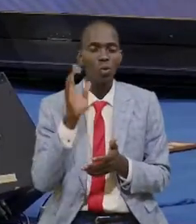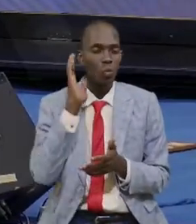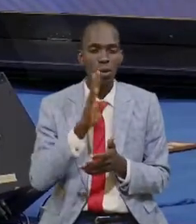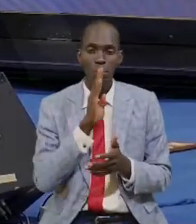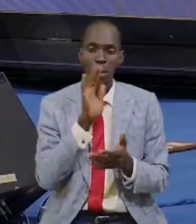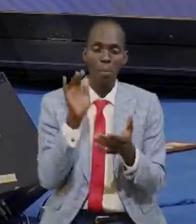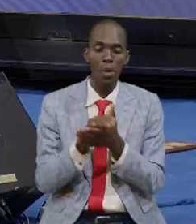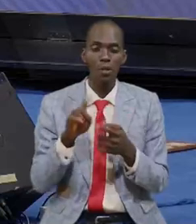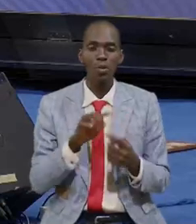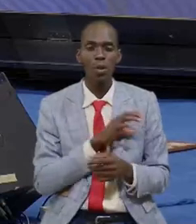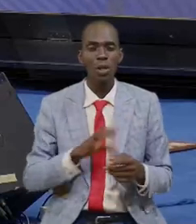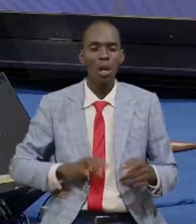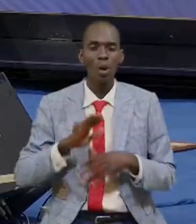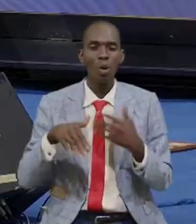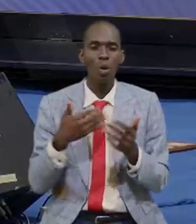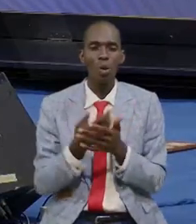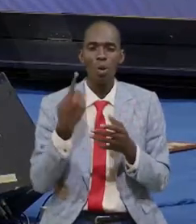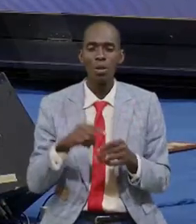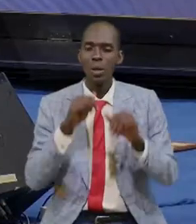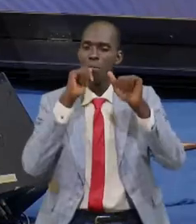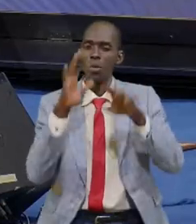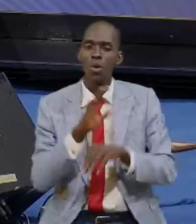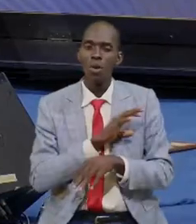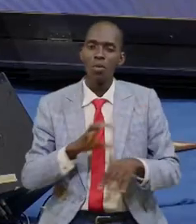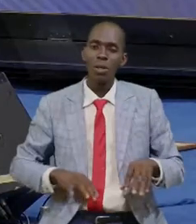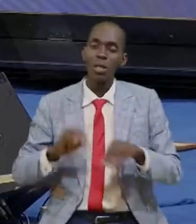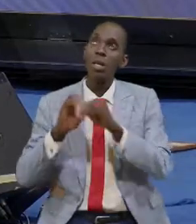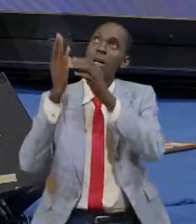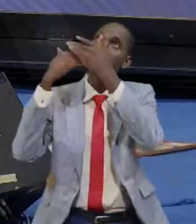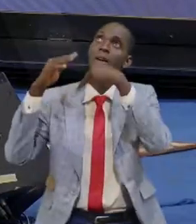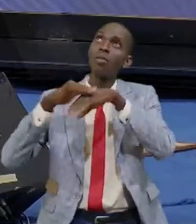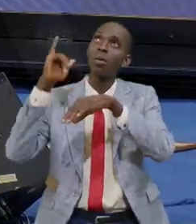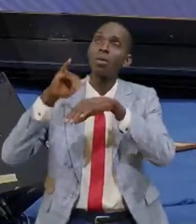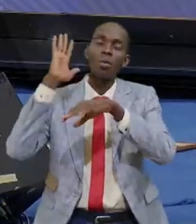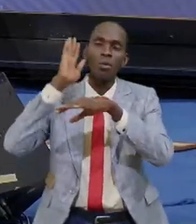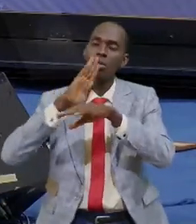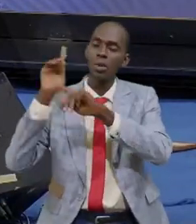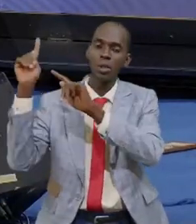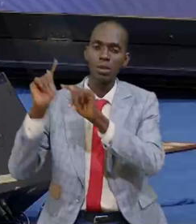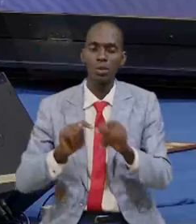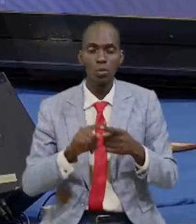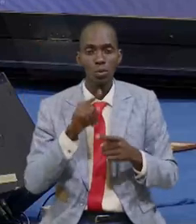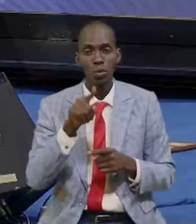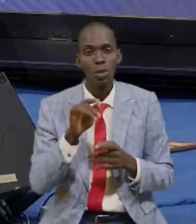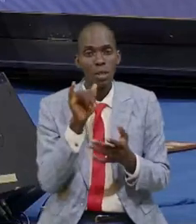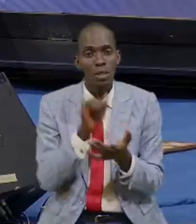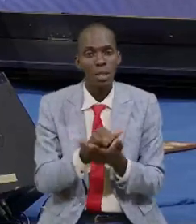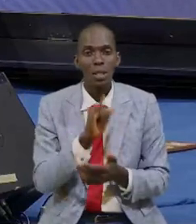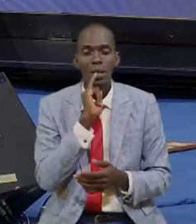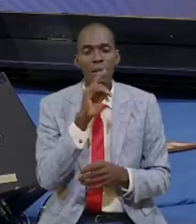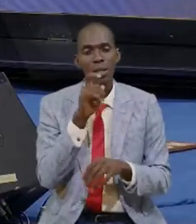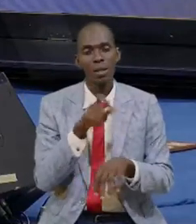de se marier à Christ et toutes les bénédictions de Christ dans les lieux célestes seront à vous. C'est l'heure